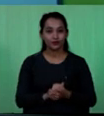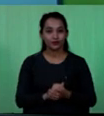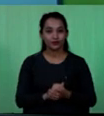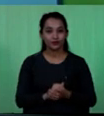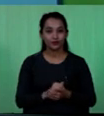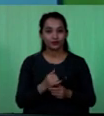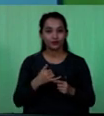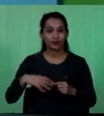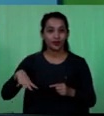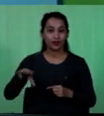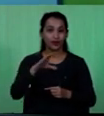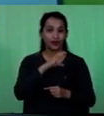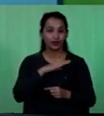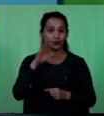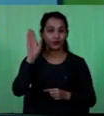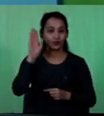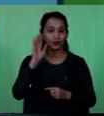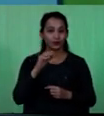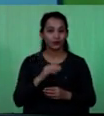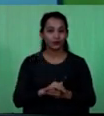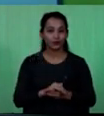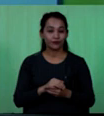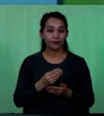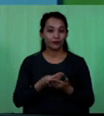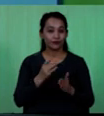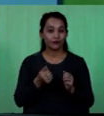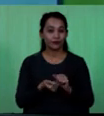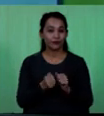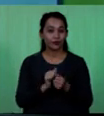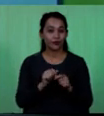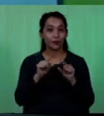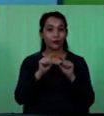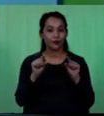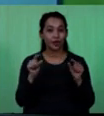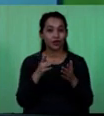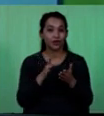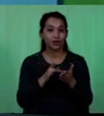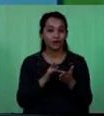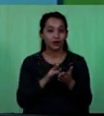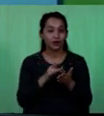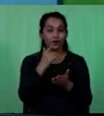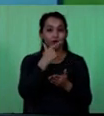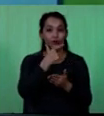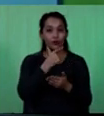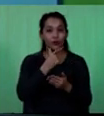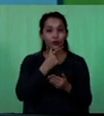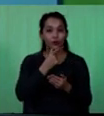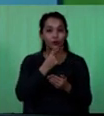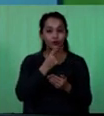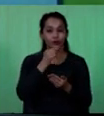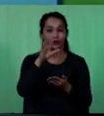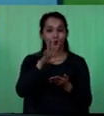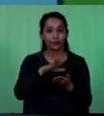Yer xazina, suv gavhar. Ushbu maqolni daftaringizga husnixat qoidalari